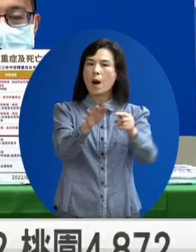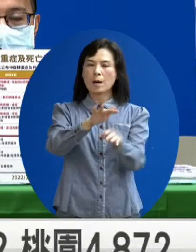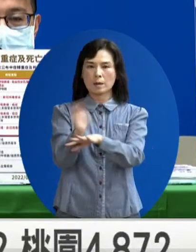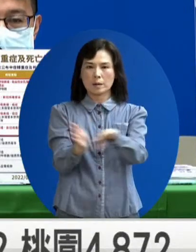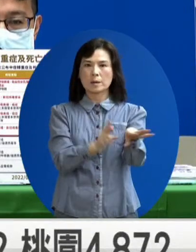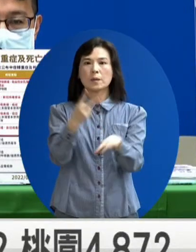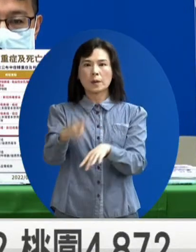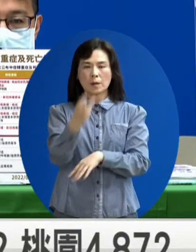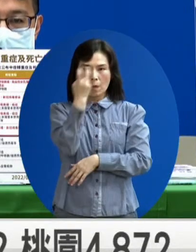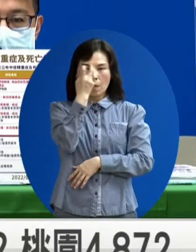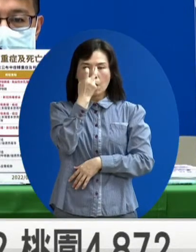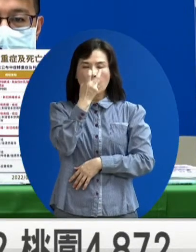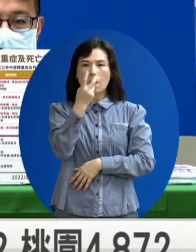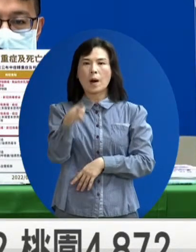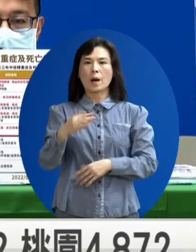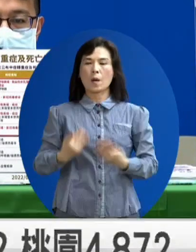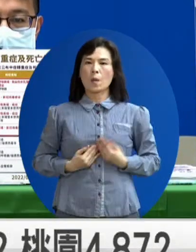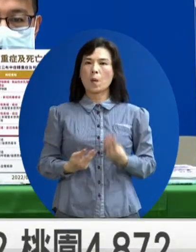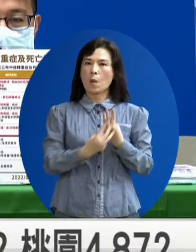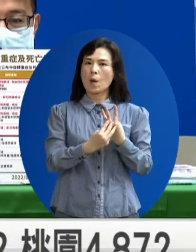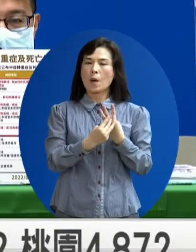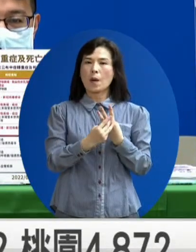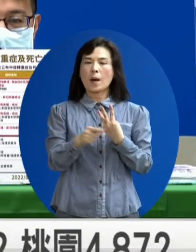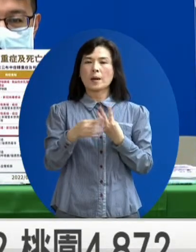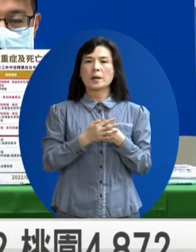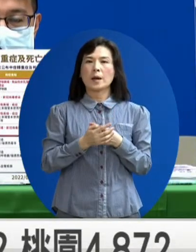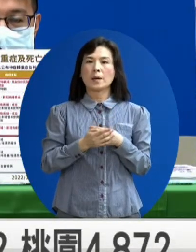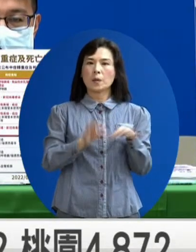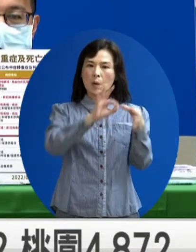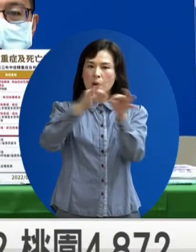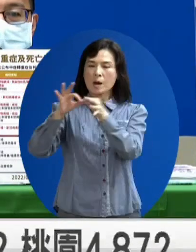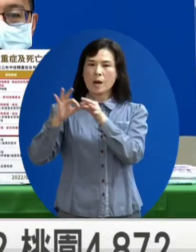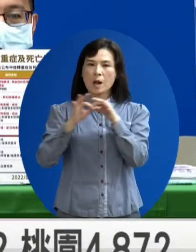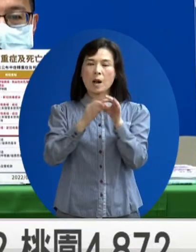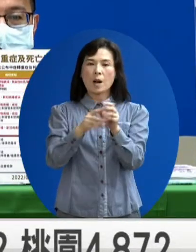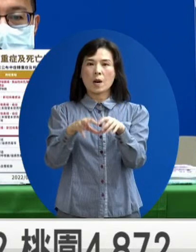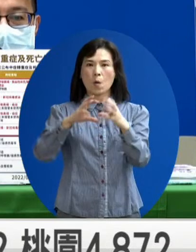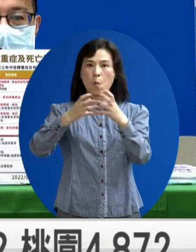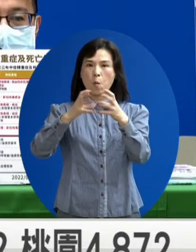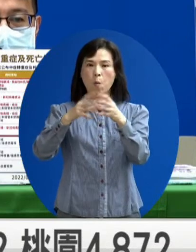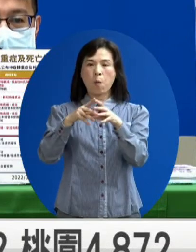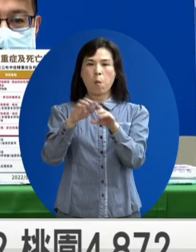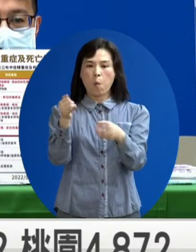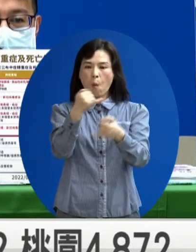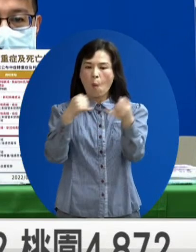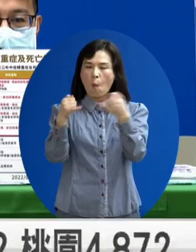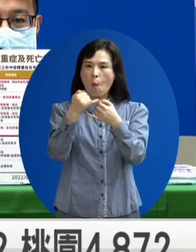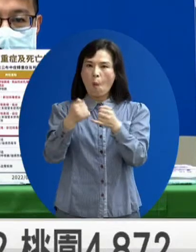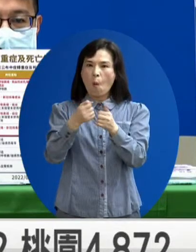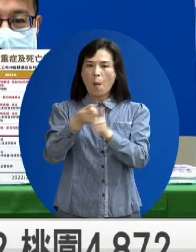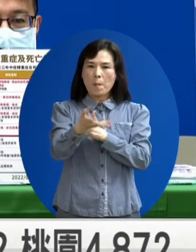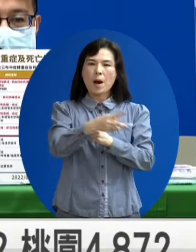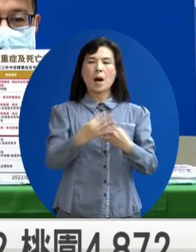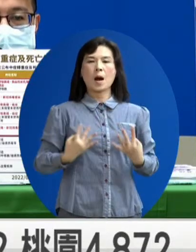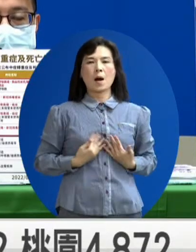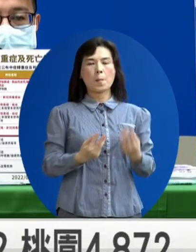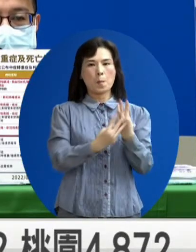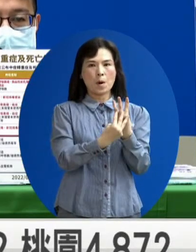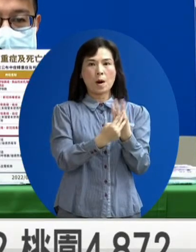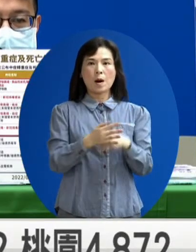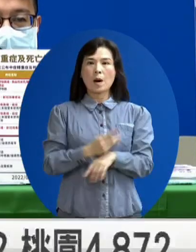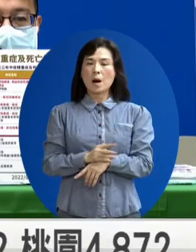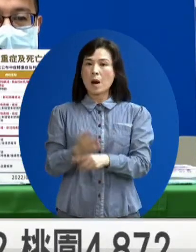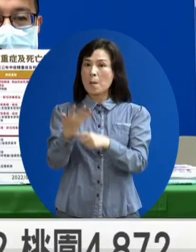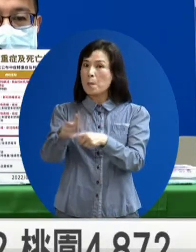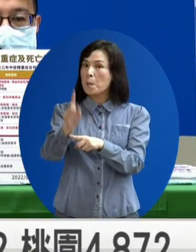也有检验出来是有肺炎链球菌的感染哈、哦，引起这个肺炎链球菌的肺炎哈、哦，所以它主要的死因啊，事